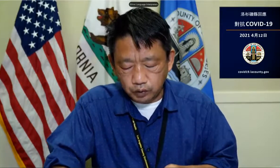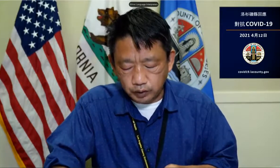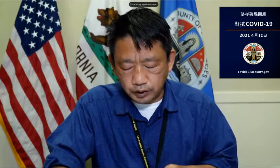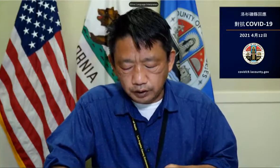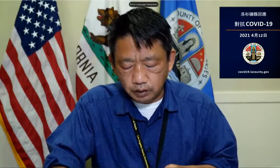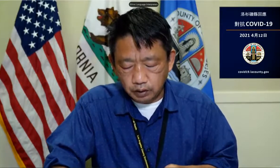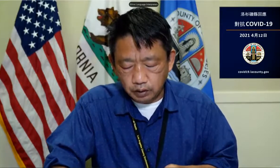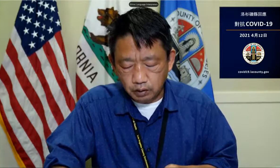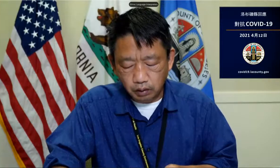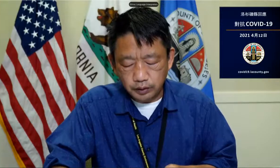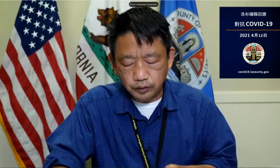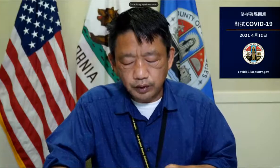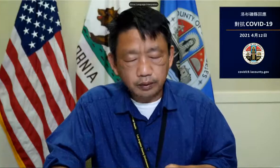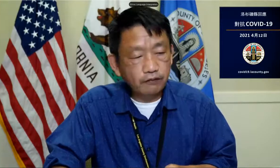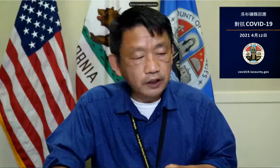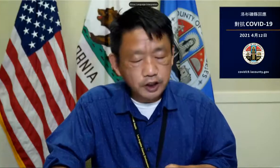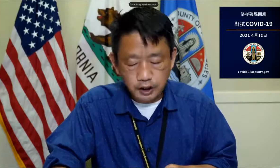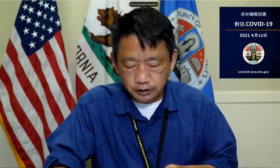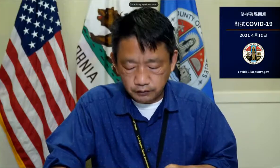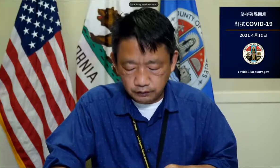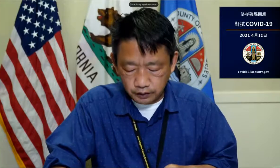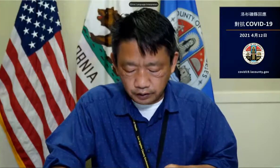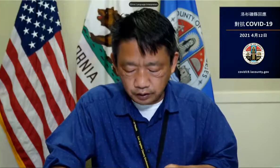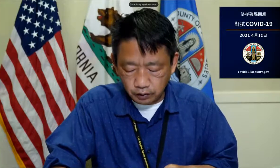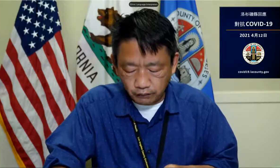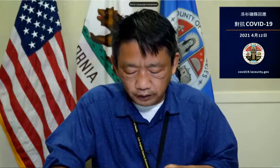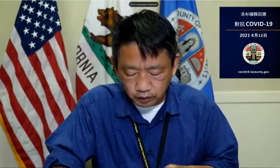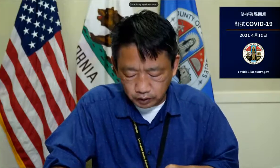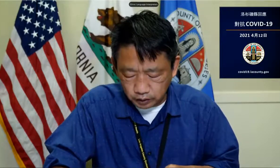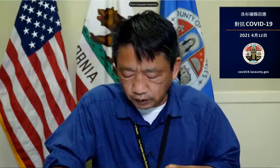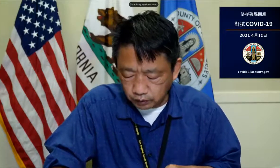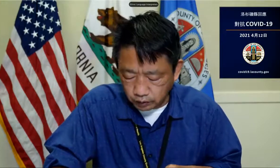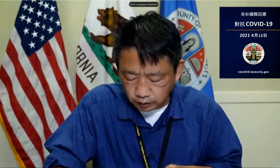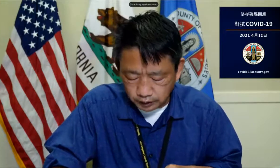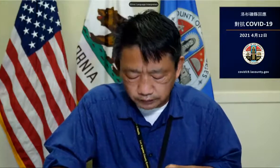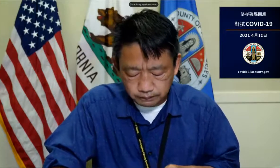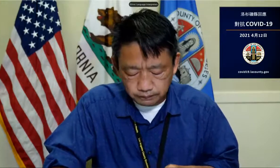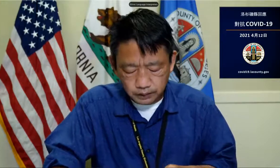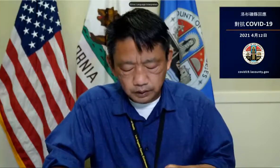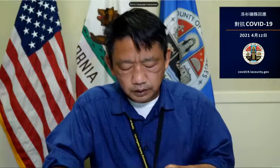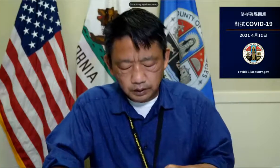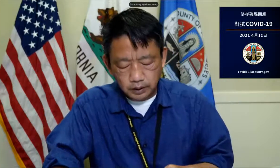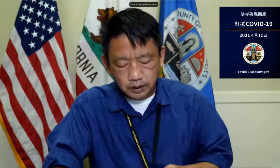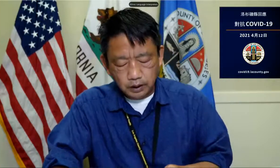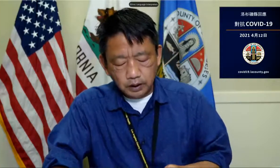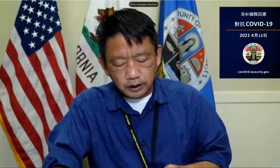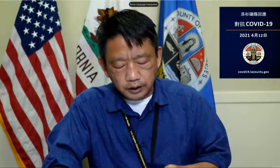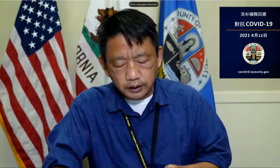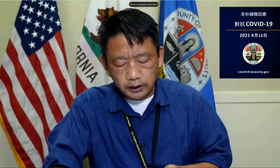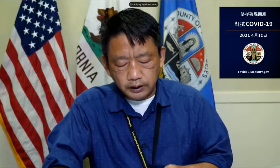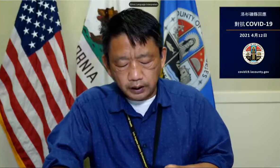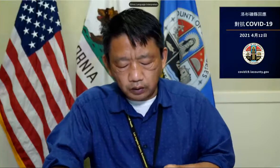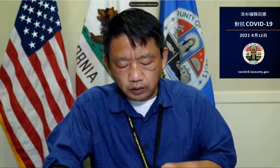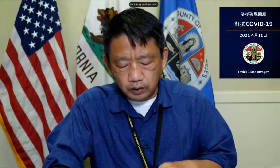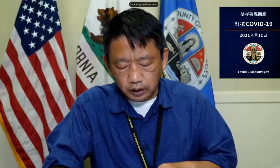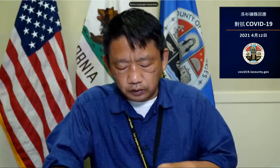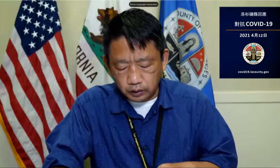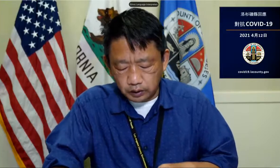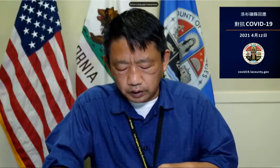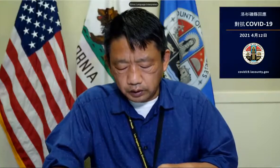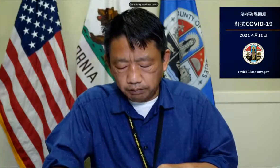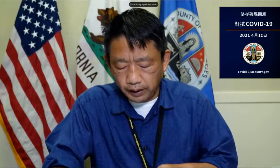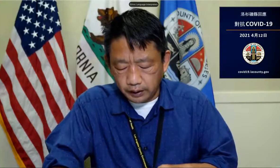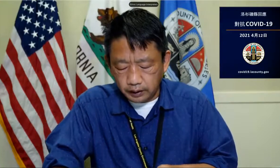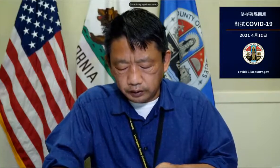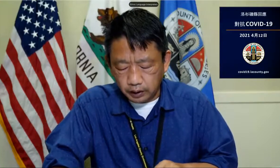切防护措施。我们绝不能放弃任何防护措施。请大家在公共场